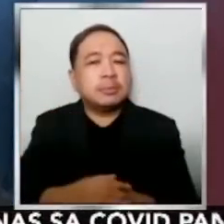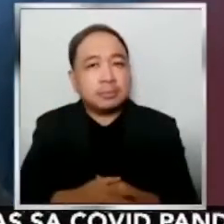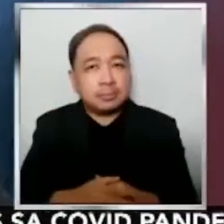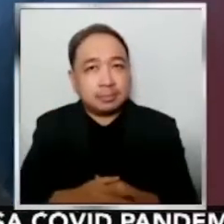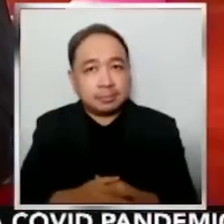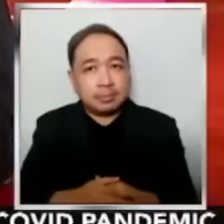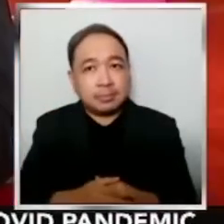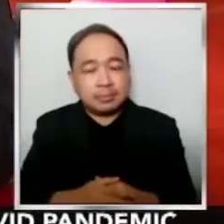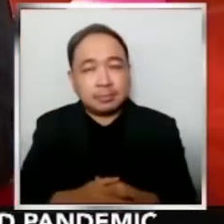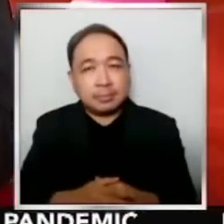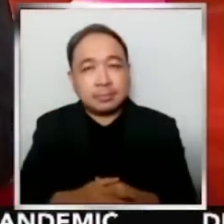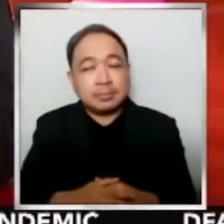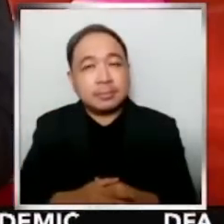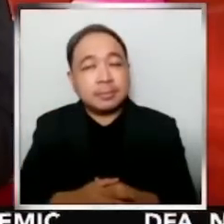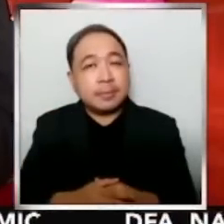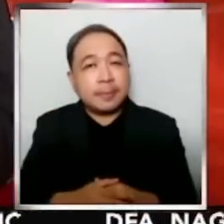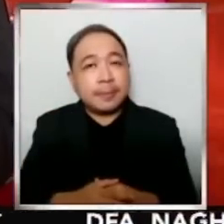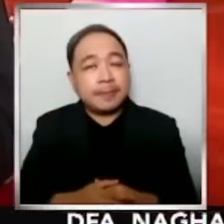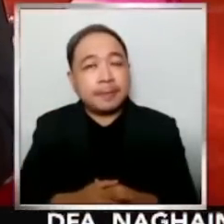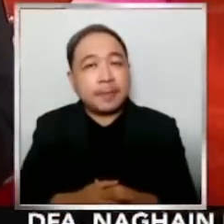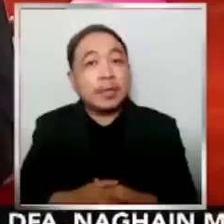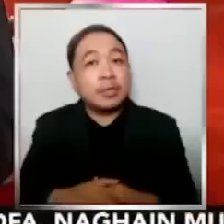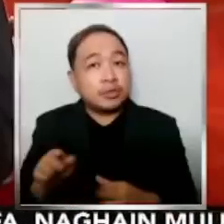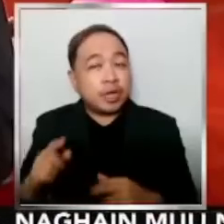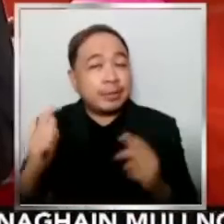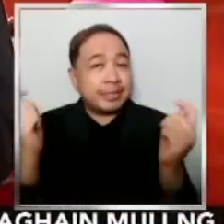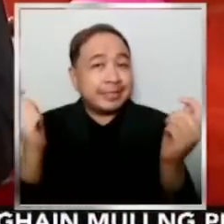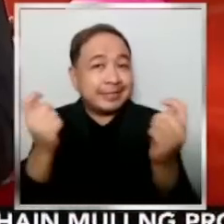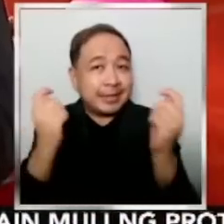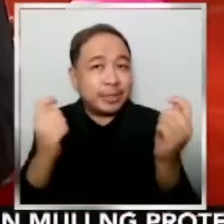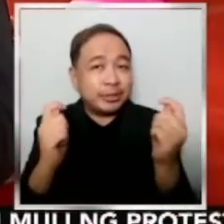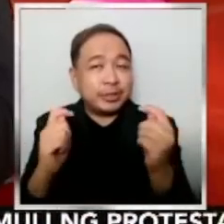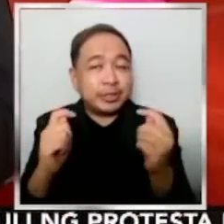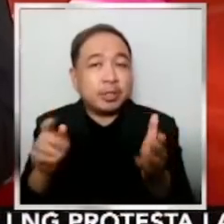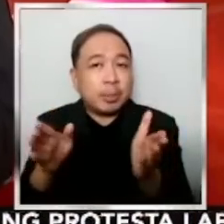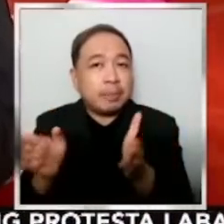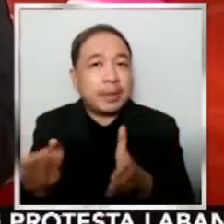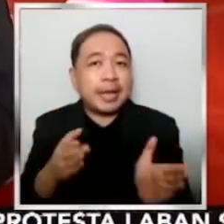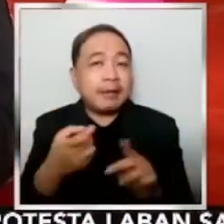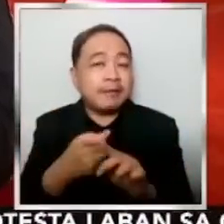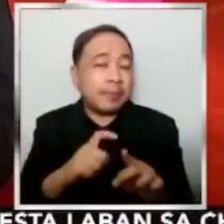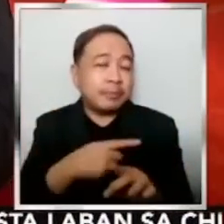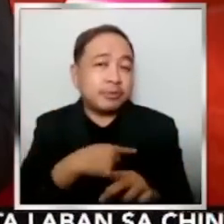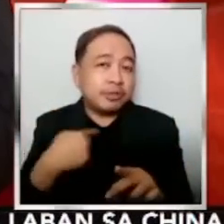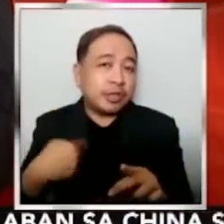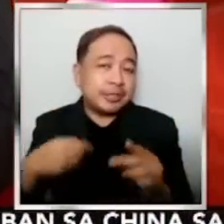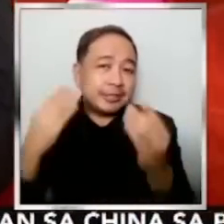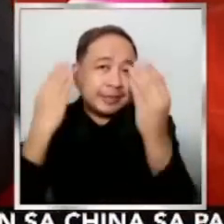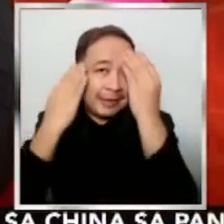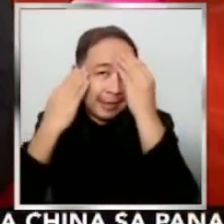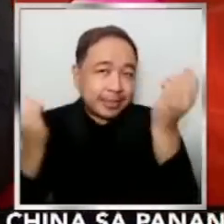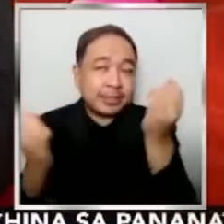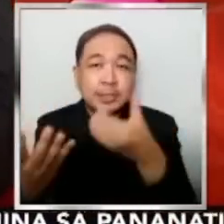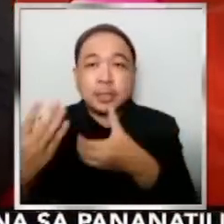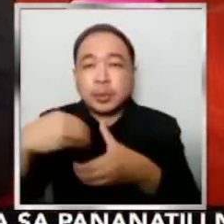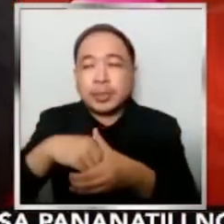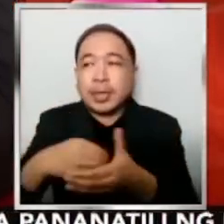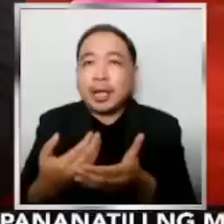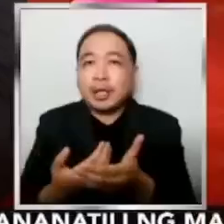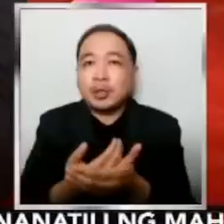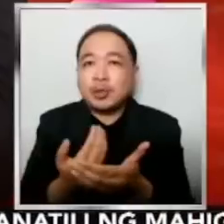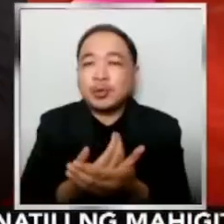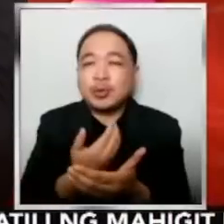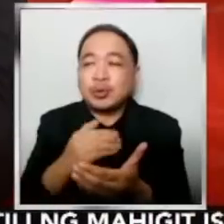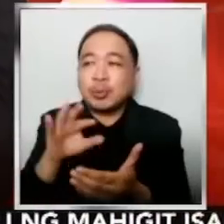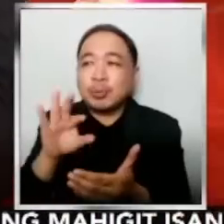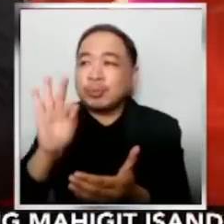At Mel, present din sa event na ito na inorganisa ng Chinese Embassy ang mga bagong appointee ni President-elect BBM